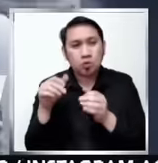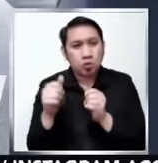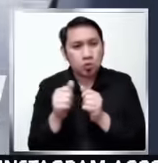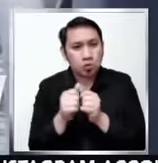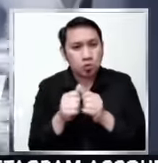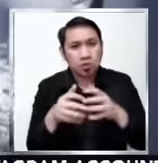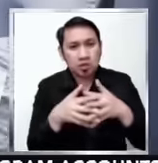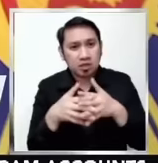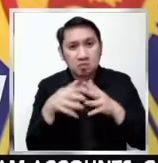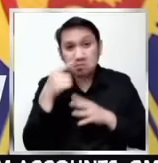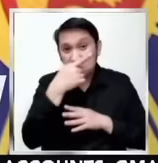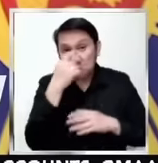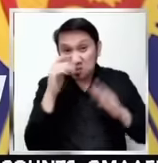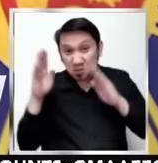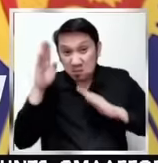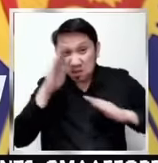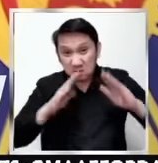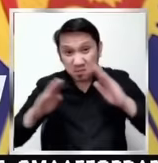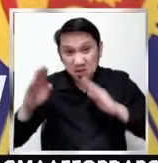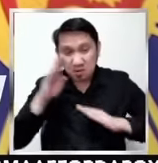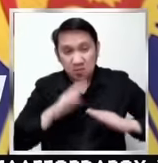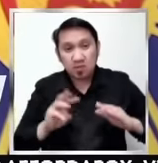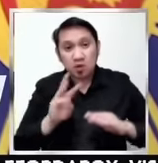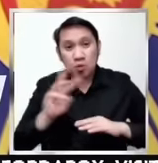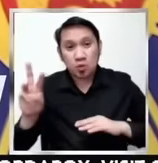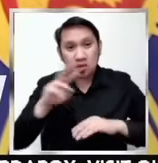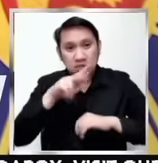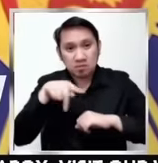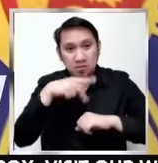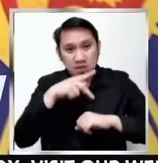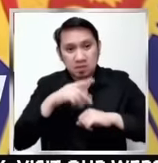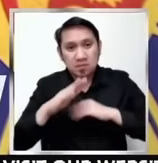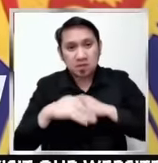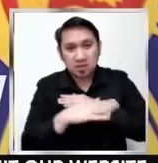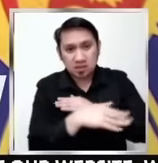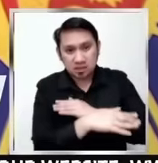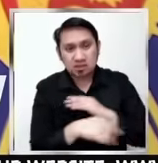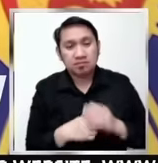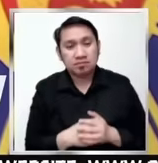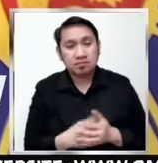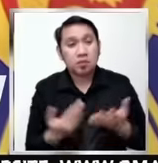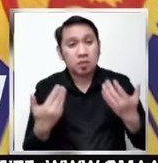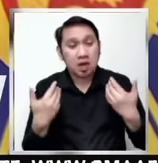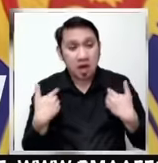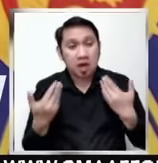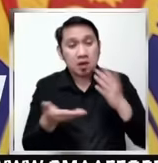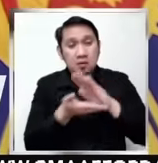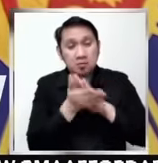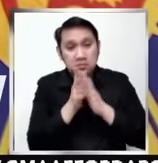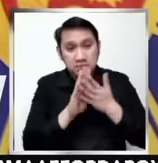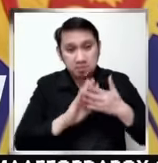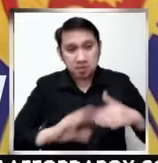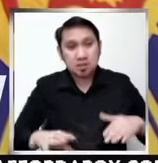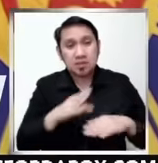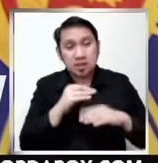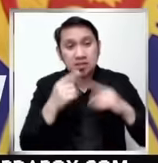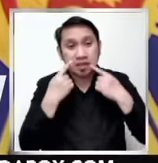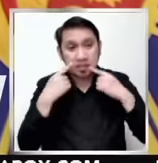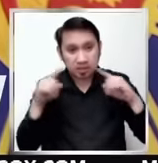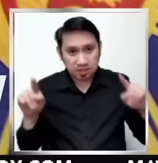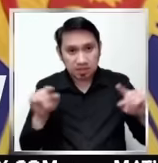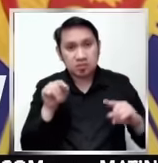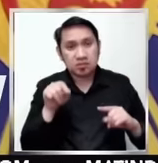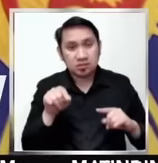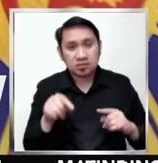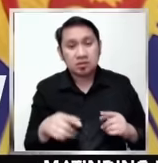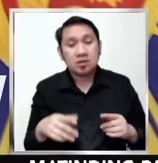West Philippine Sea. We will be able to bring peace, stability, prosperity to the Indo-Pacific region. As long as our